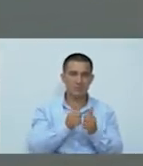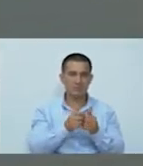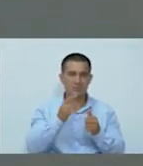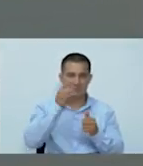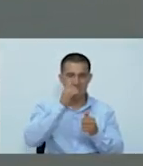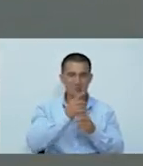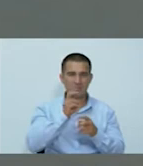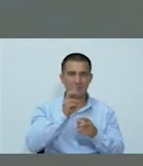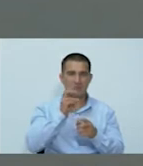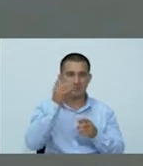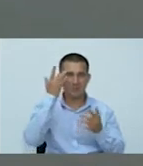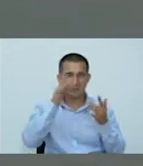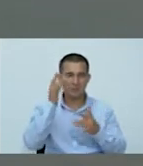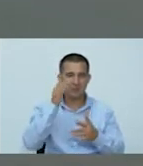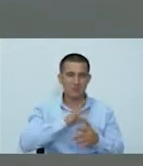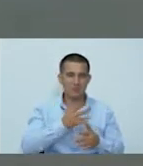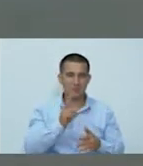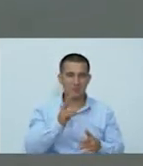qolmasin.